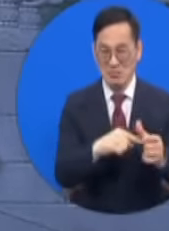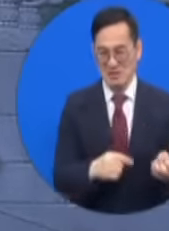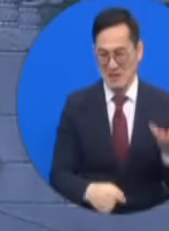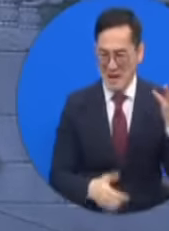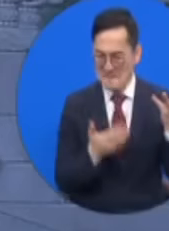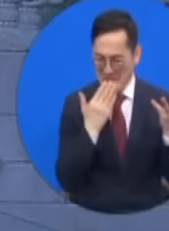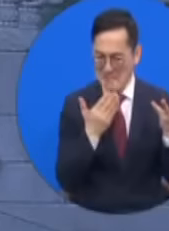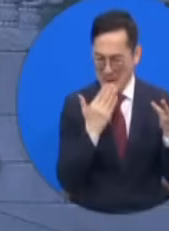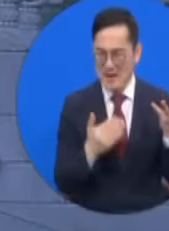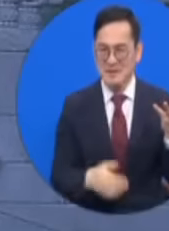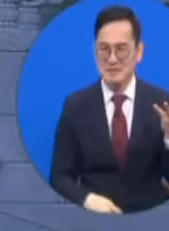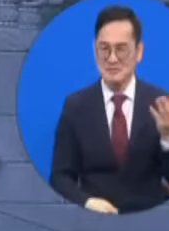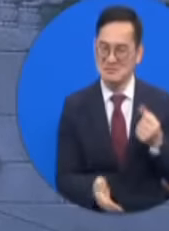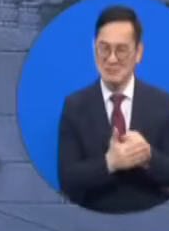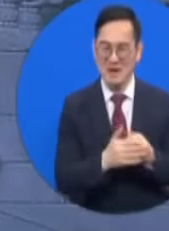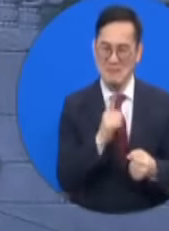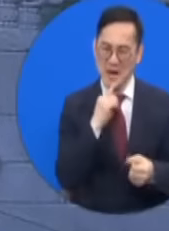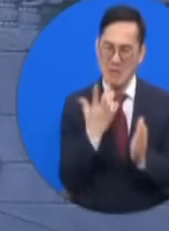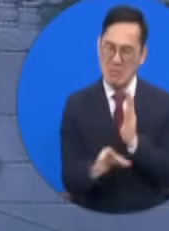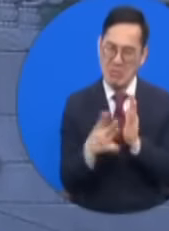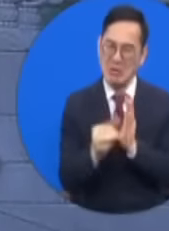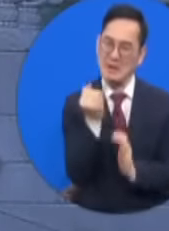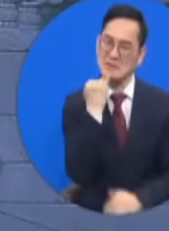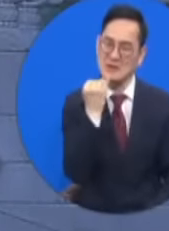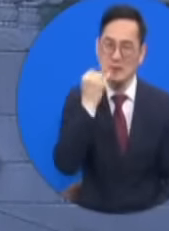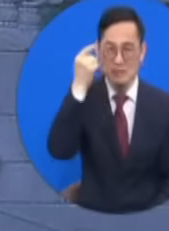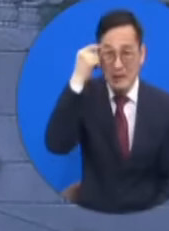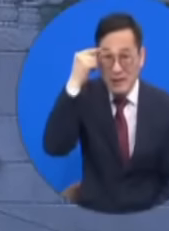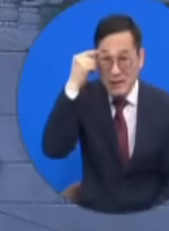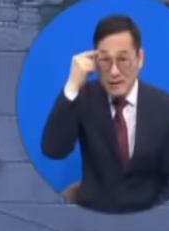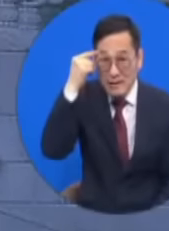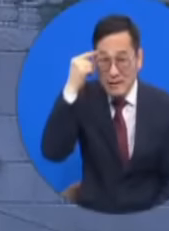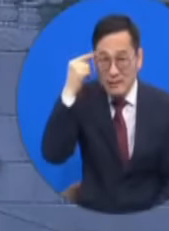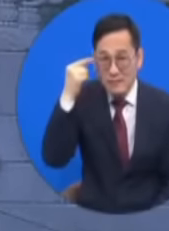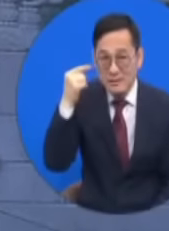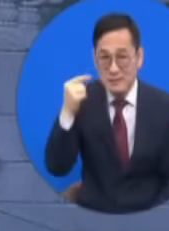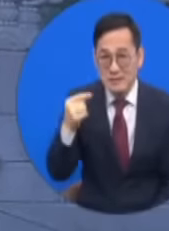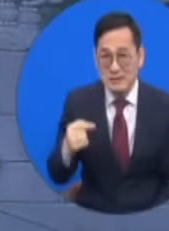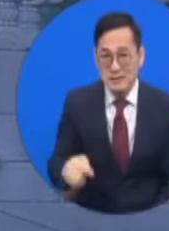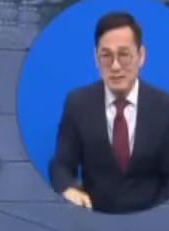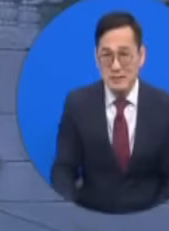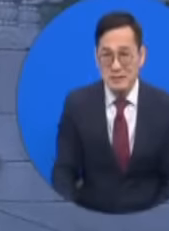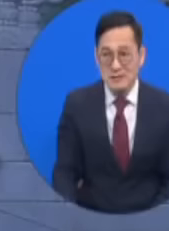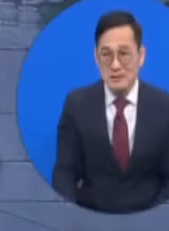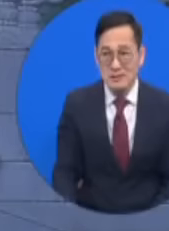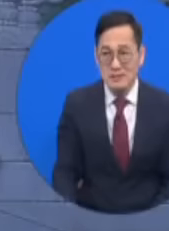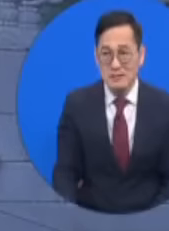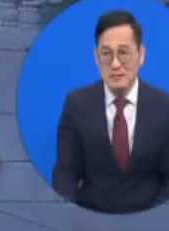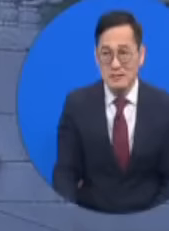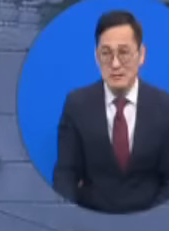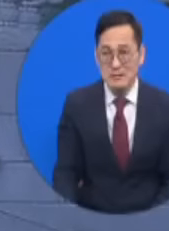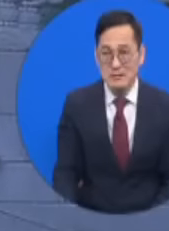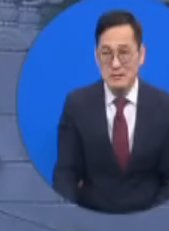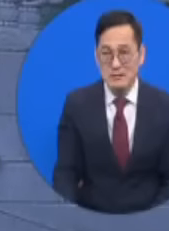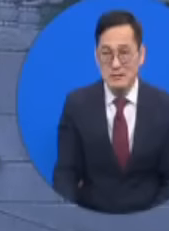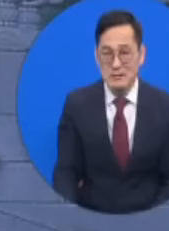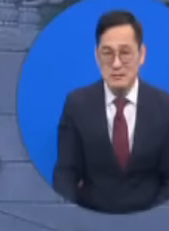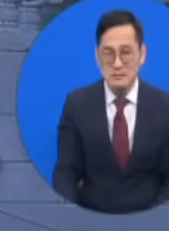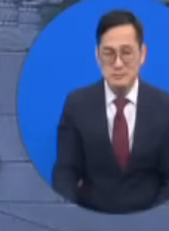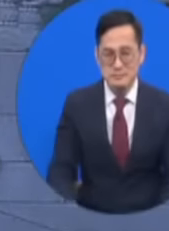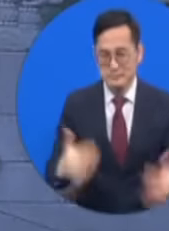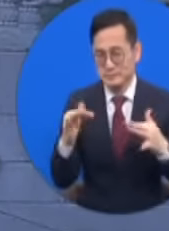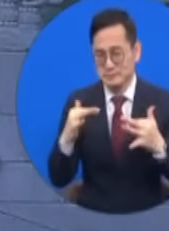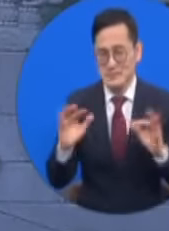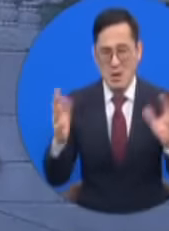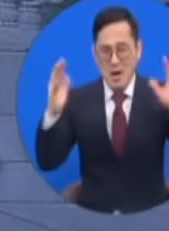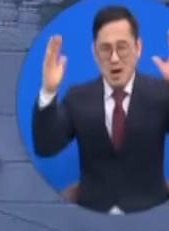나만 되면 된다 이런 판단? 이기심? 혹은 너무 본인의 지역의 지지에 취해서 좀